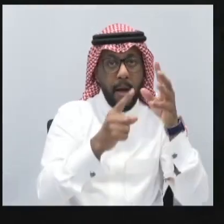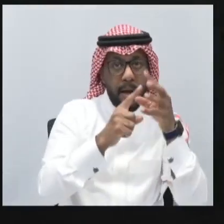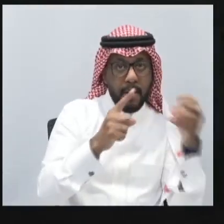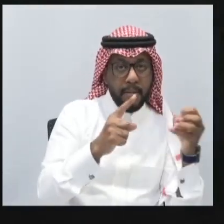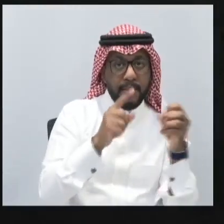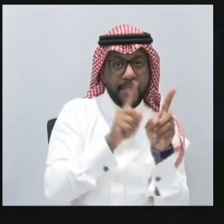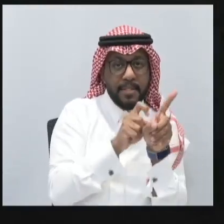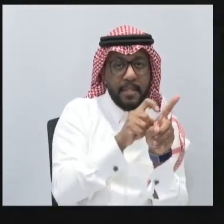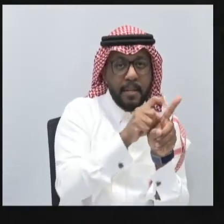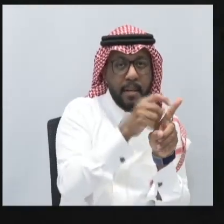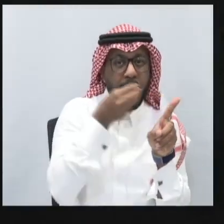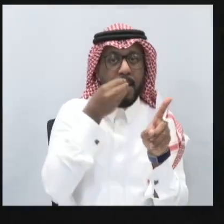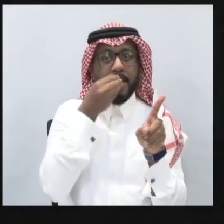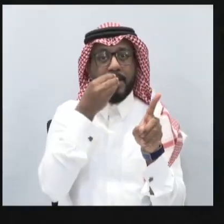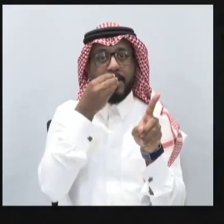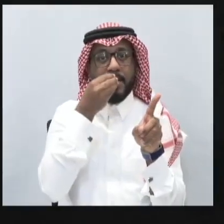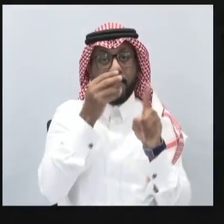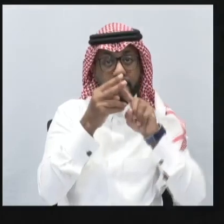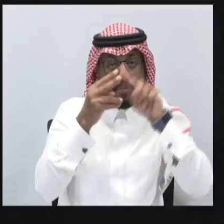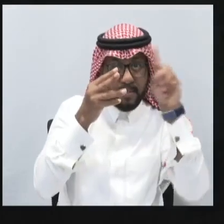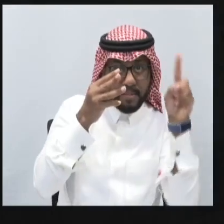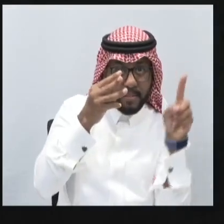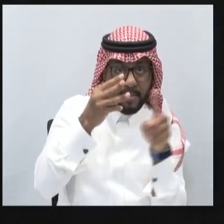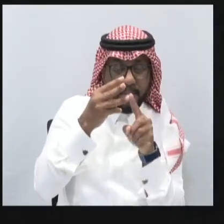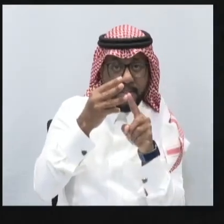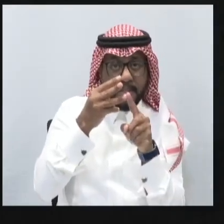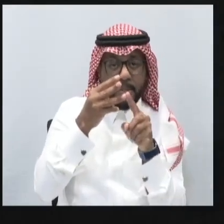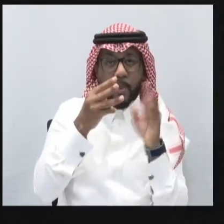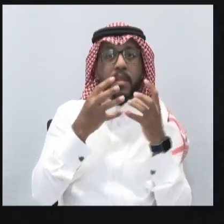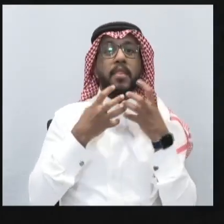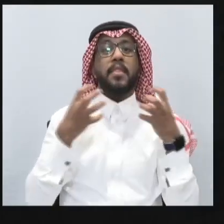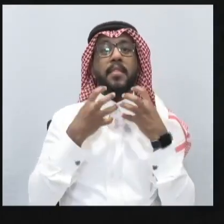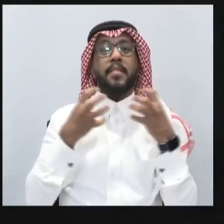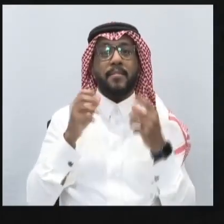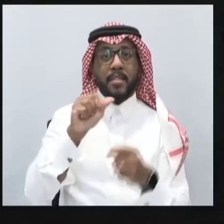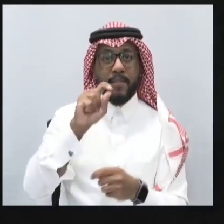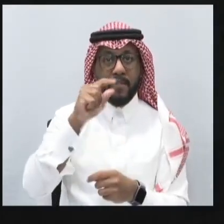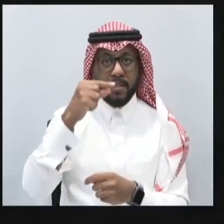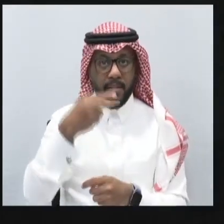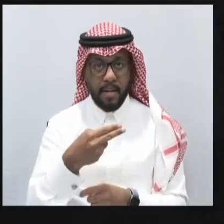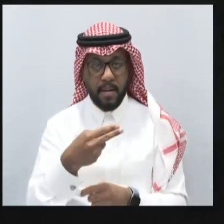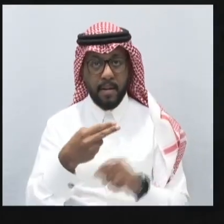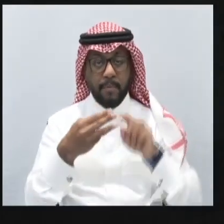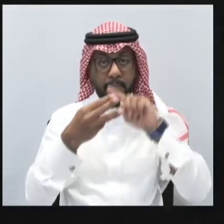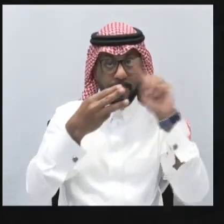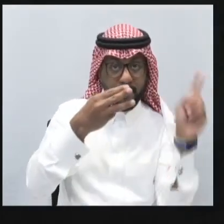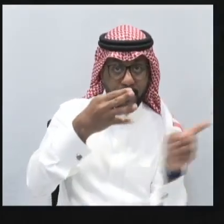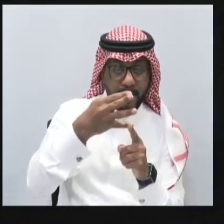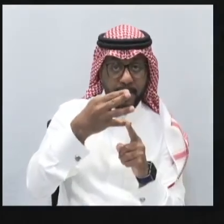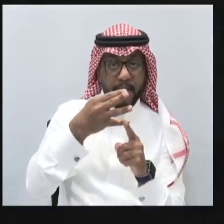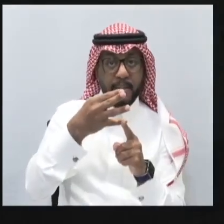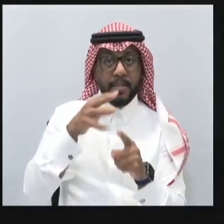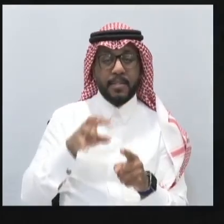الى الجراده تغذت عليها وانتقل جزء من طاقه من الجراده للضفدع وانتقل